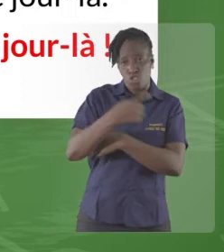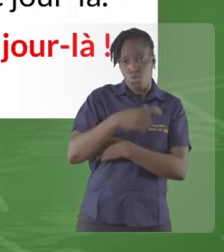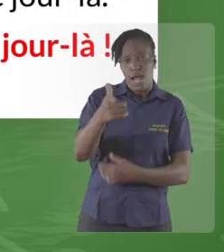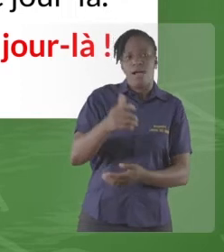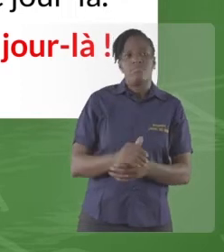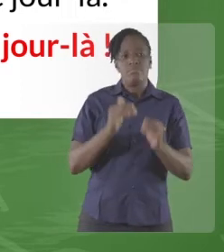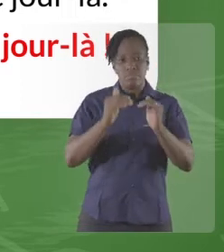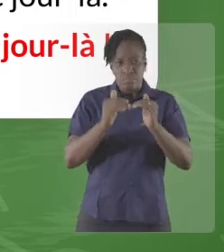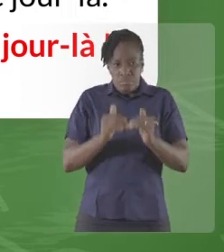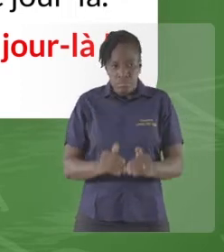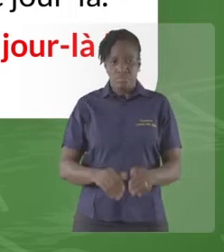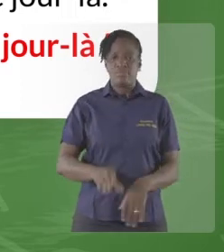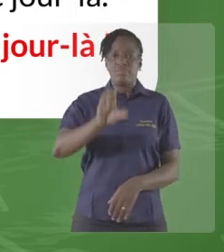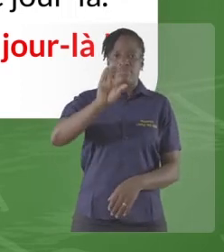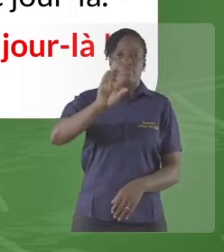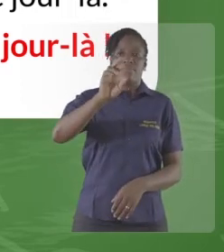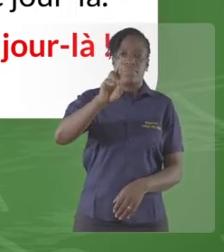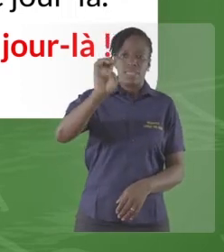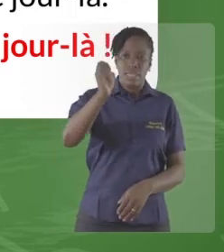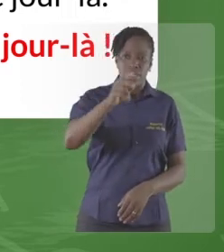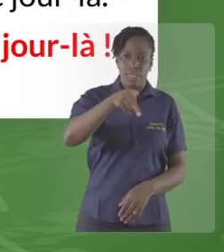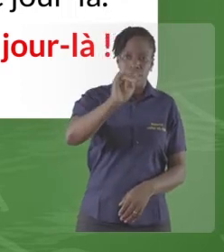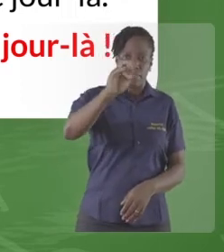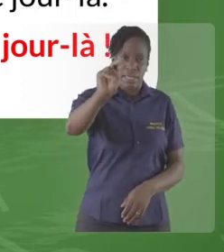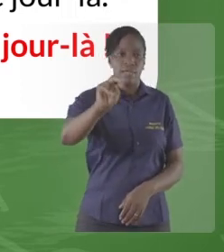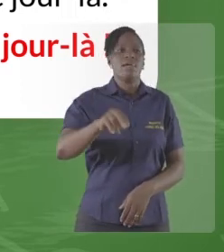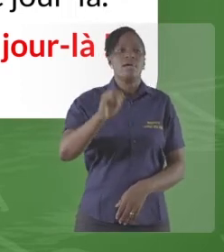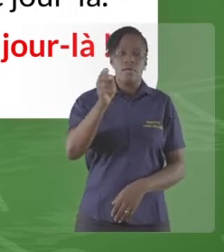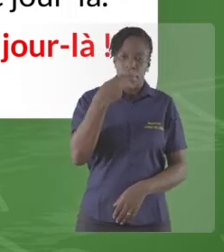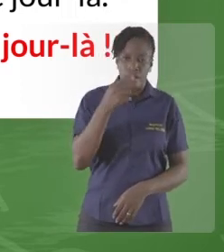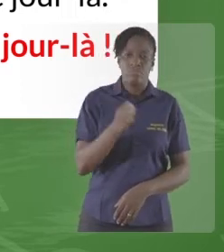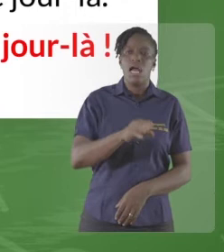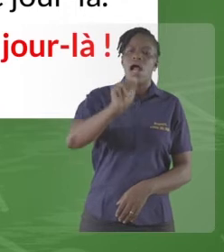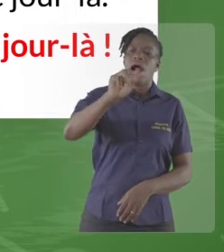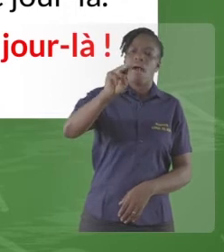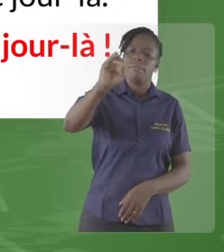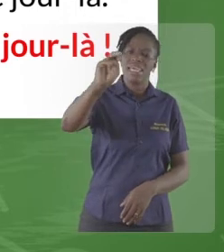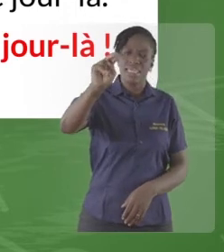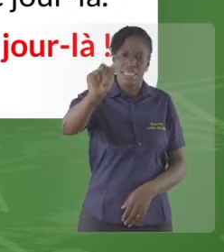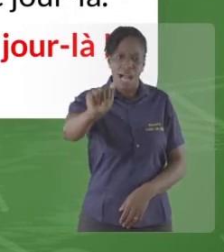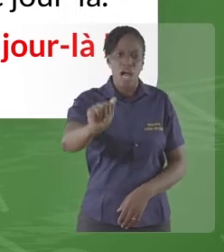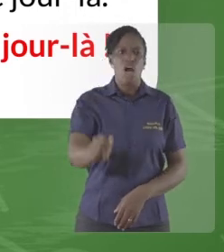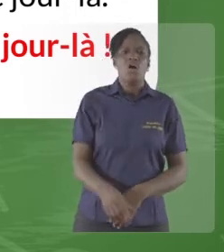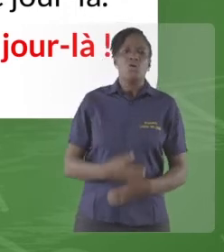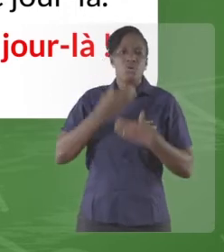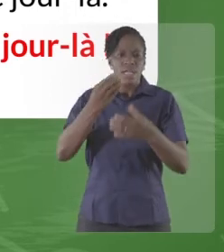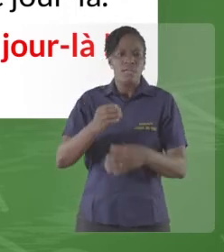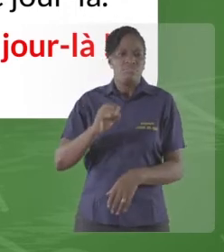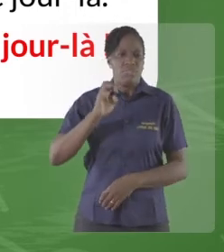c'est Crépin qui parle. Amina hurla, elle ne leur donnerait rien ce jour-là.